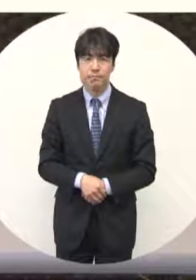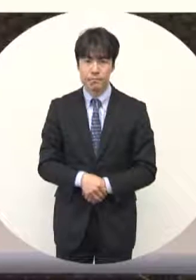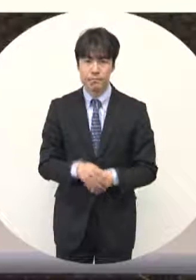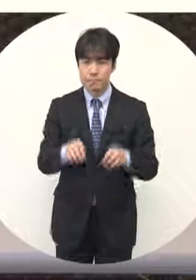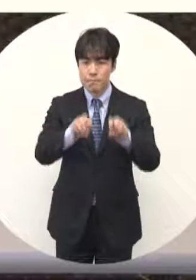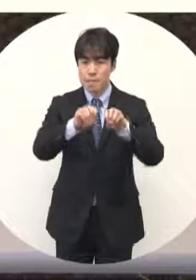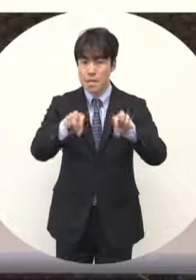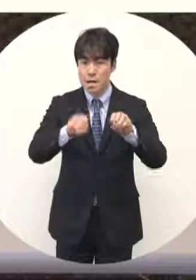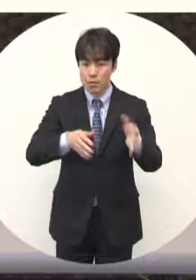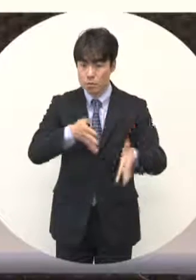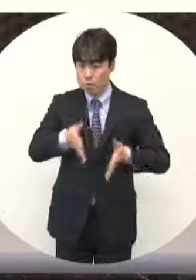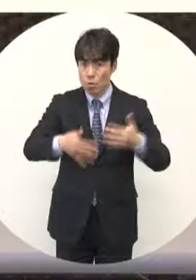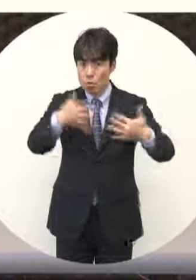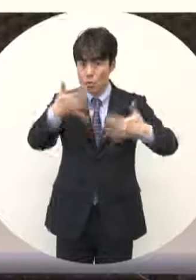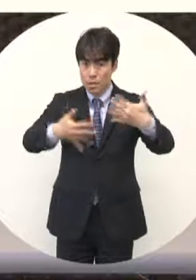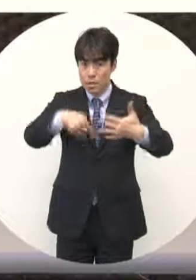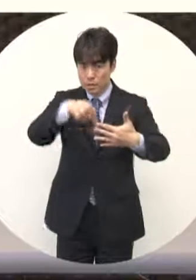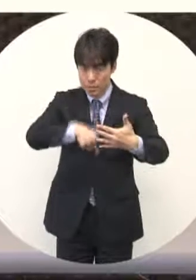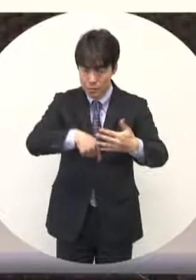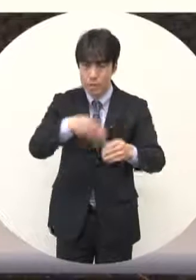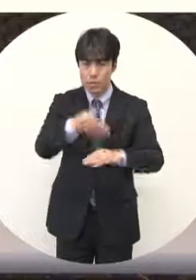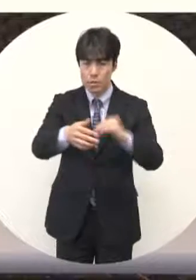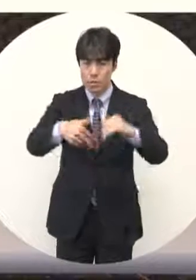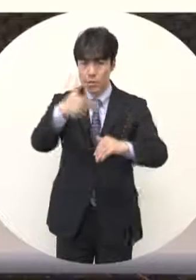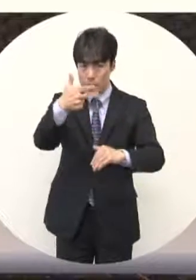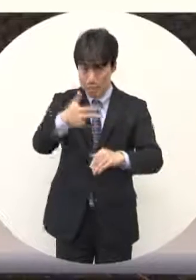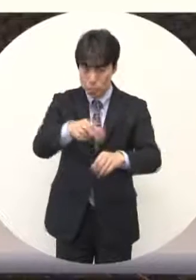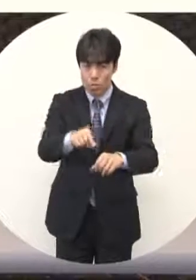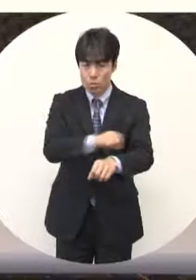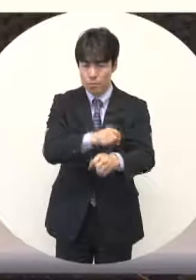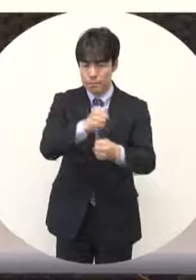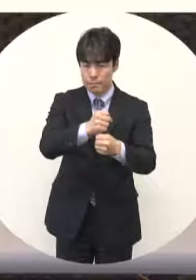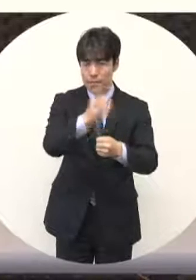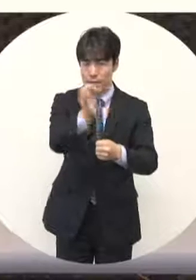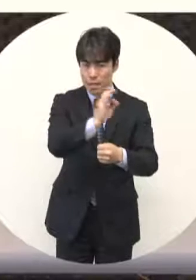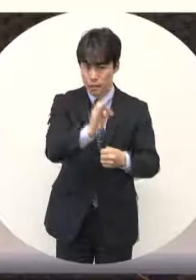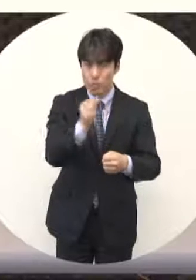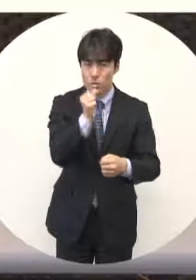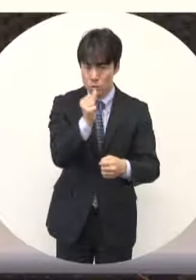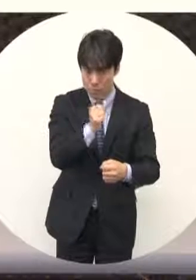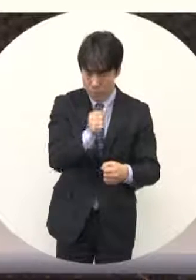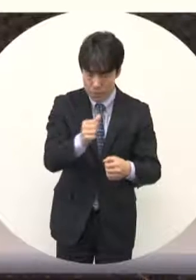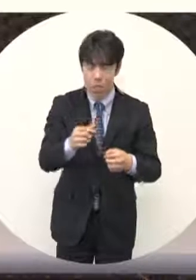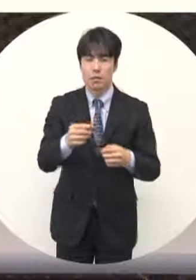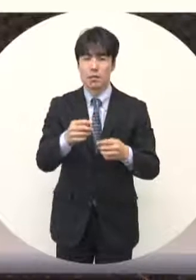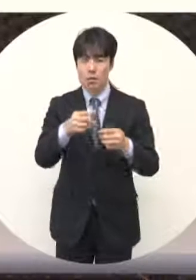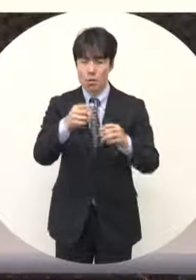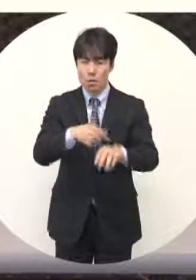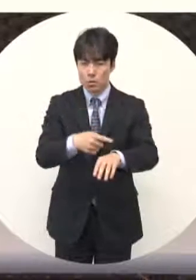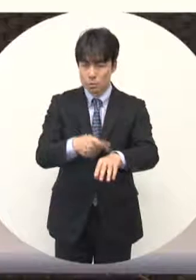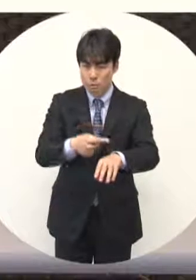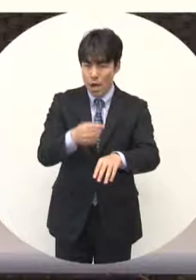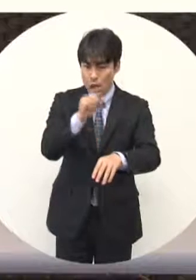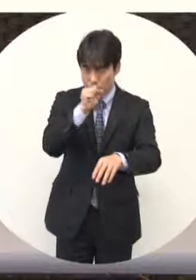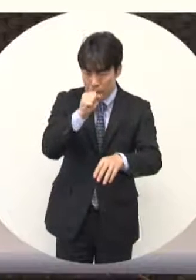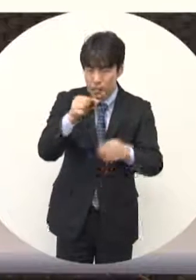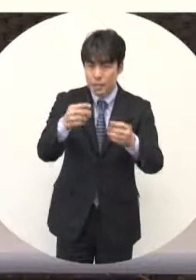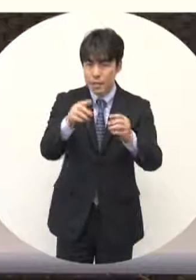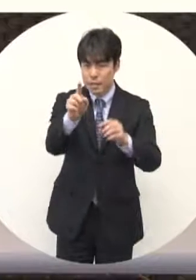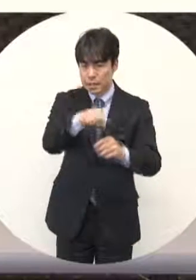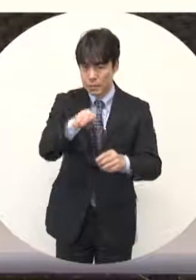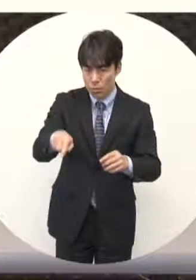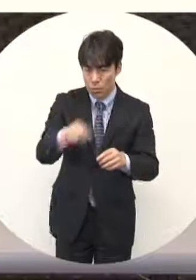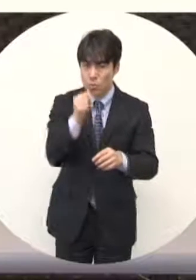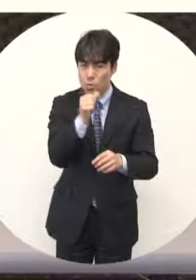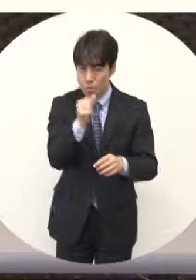PR 動画では、越谷市の特産品はもちろん、個性あふれる人々の紹介など、越谷市を知るきっか